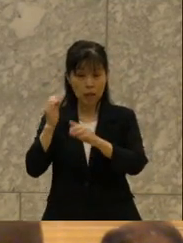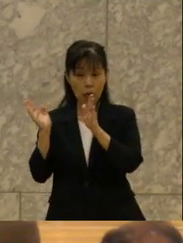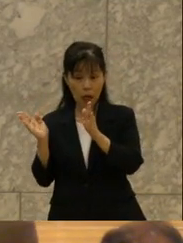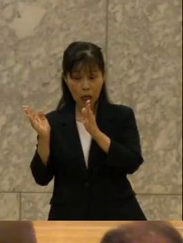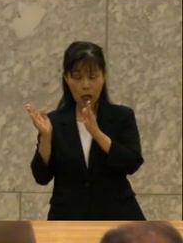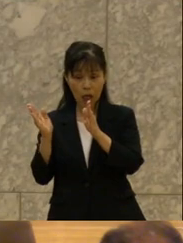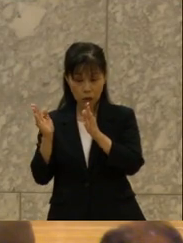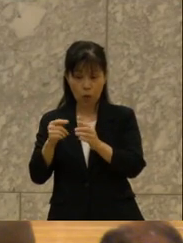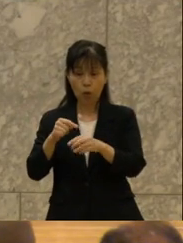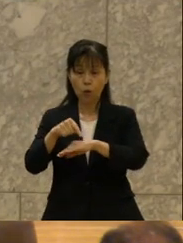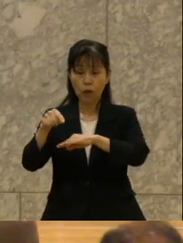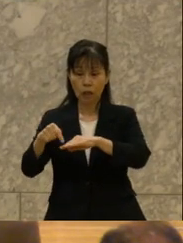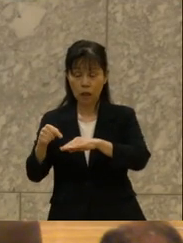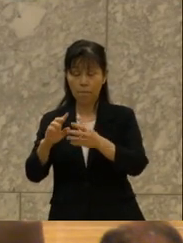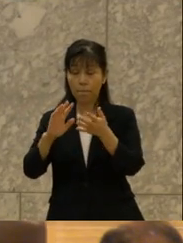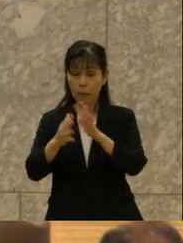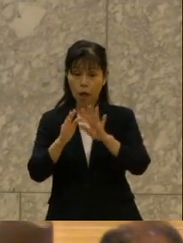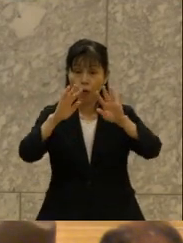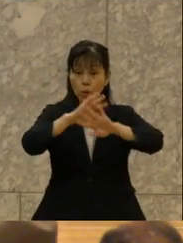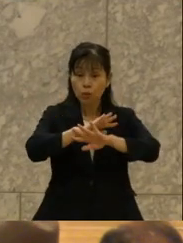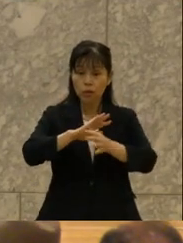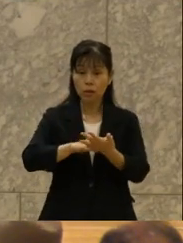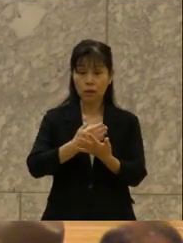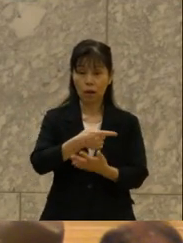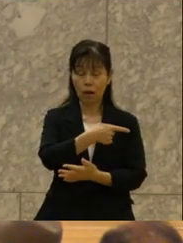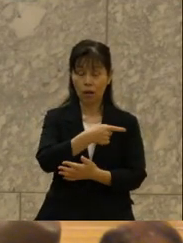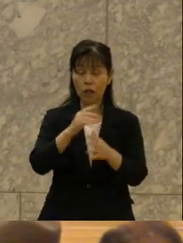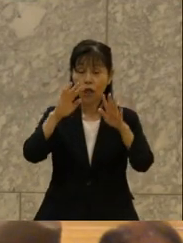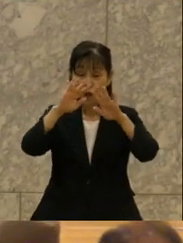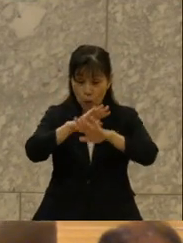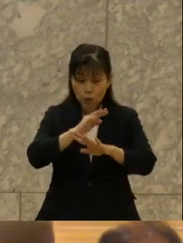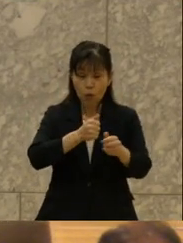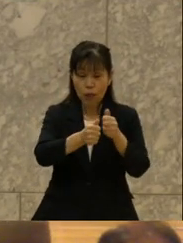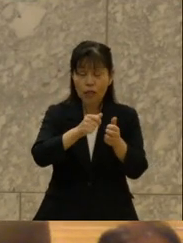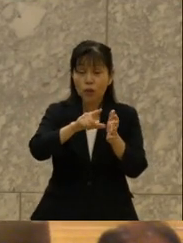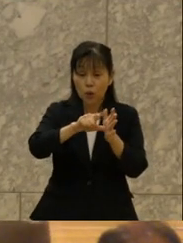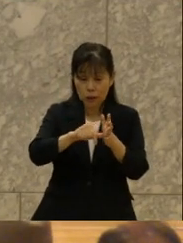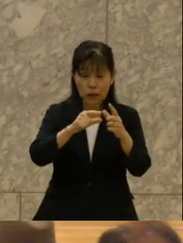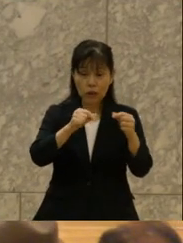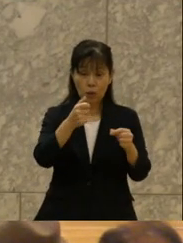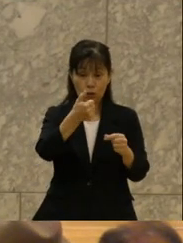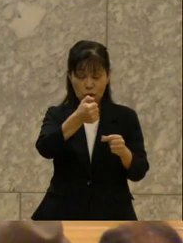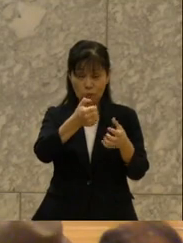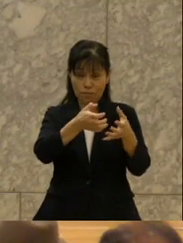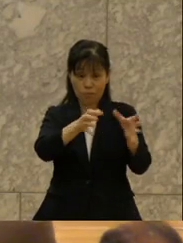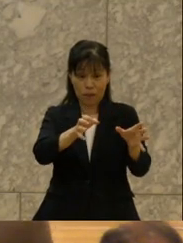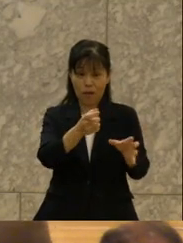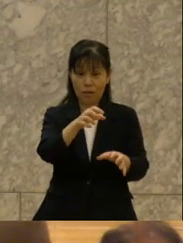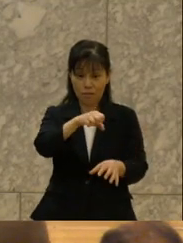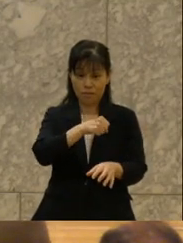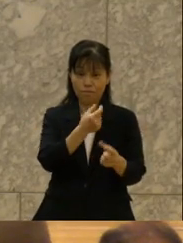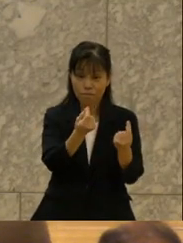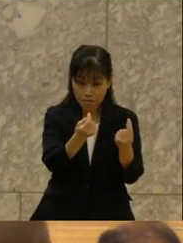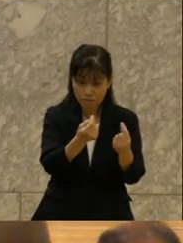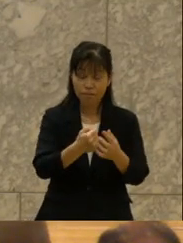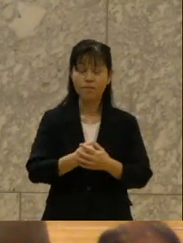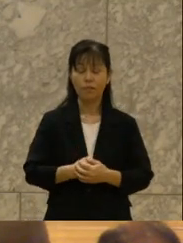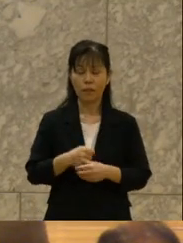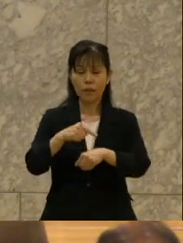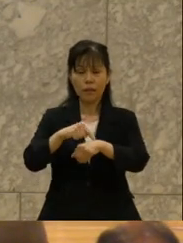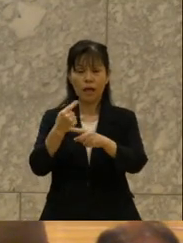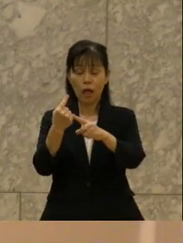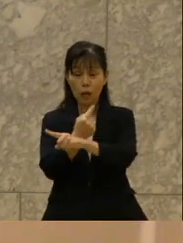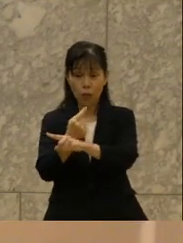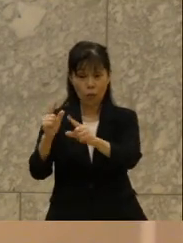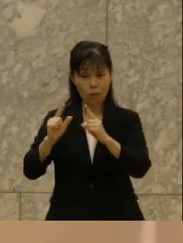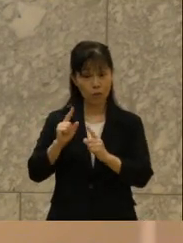に変わったんですけれどもその夜のレースでまさに日本記録が誕生したんですねいかがですかその時間が変更されたっていうことに関し